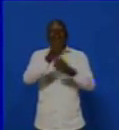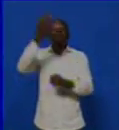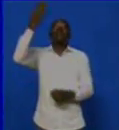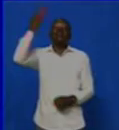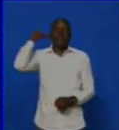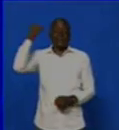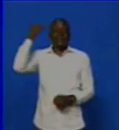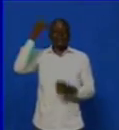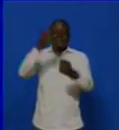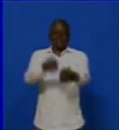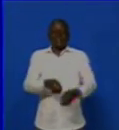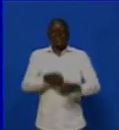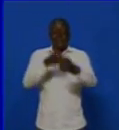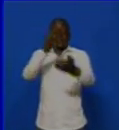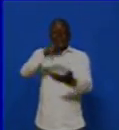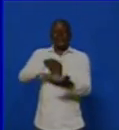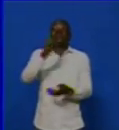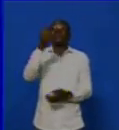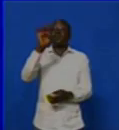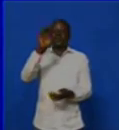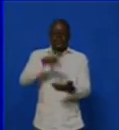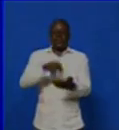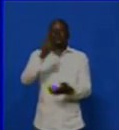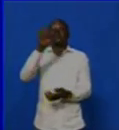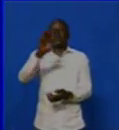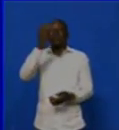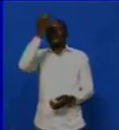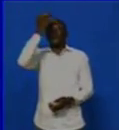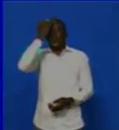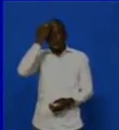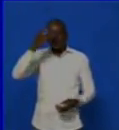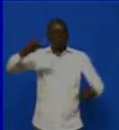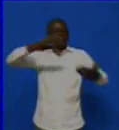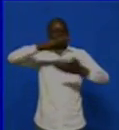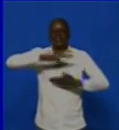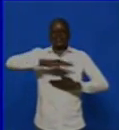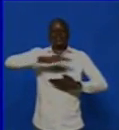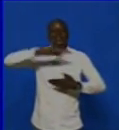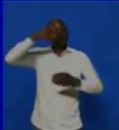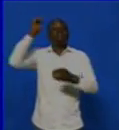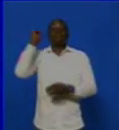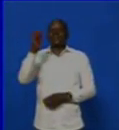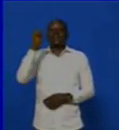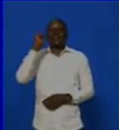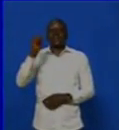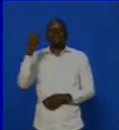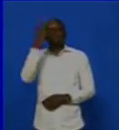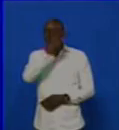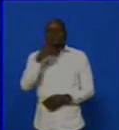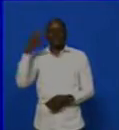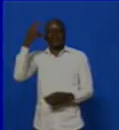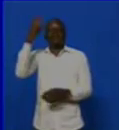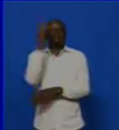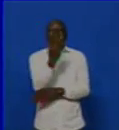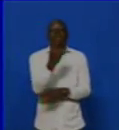campagne agricole 2018-2019 connaît déjà des motifs de satisfaction, en témoigne la physionomie des plants.